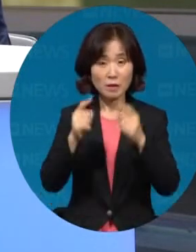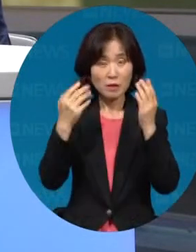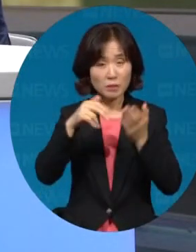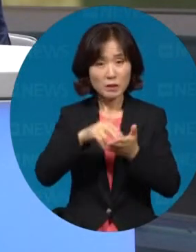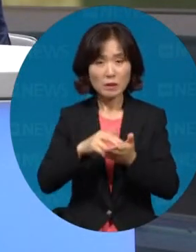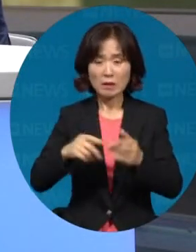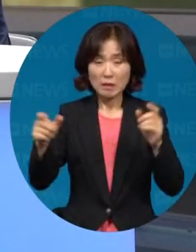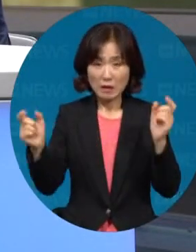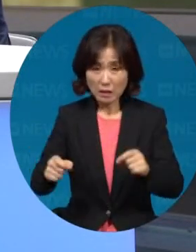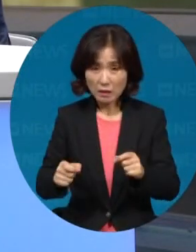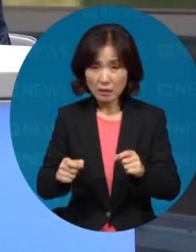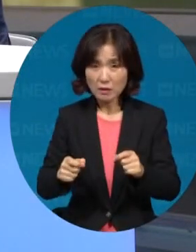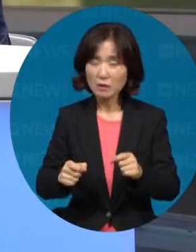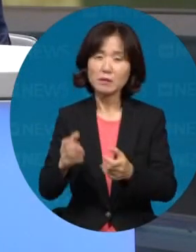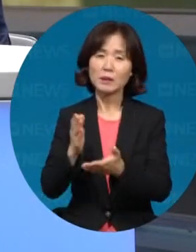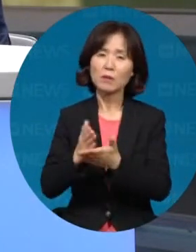얻어 멀리 내다보는 해안이 좀 필요할 것 같습니다